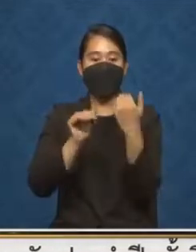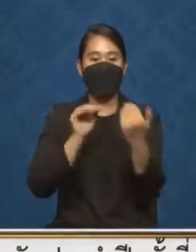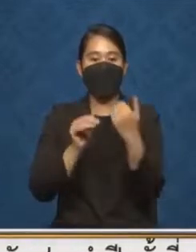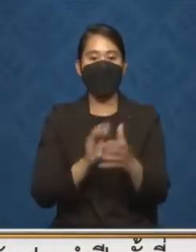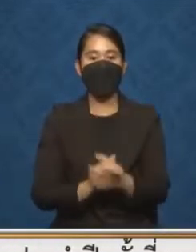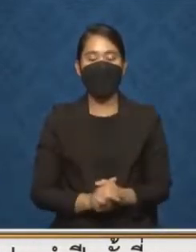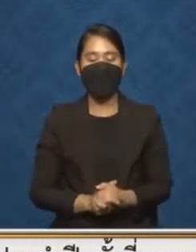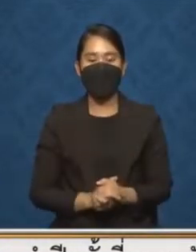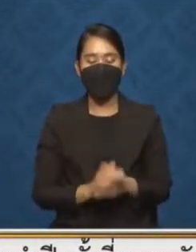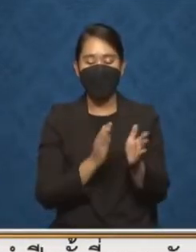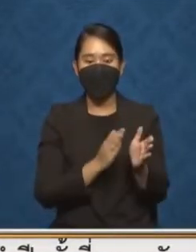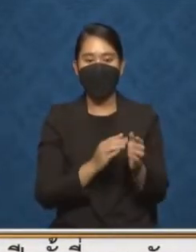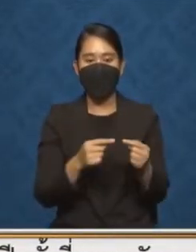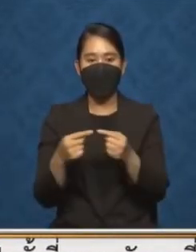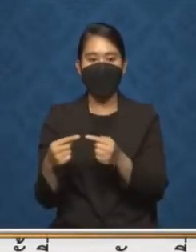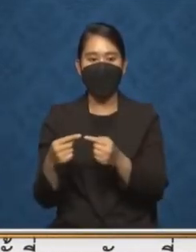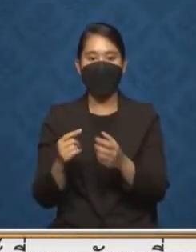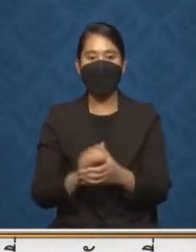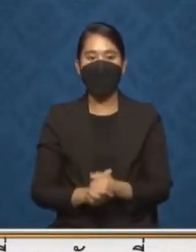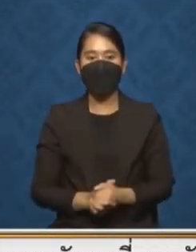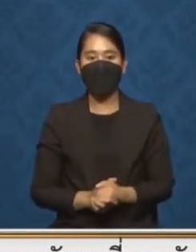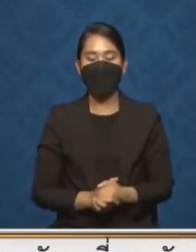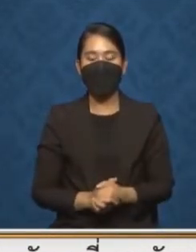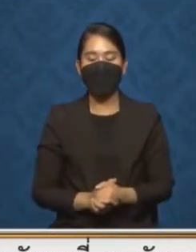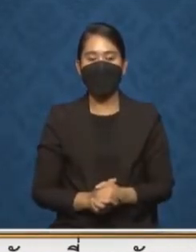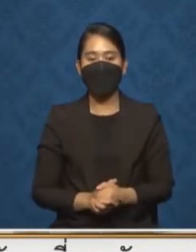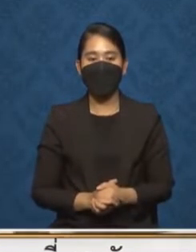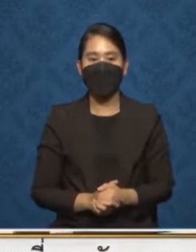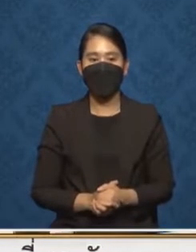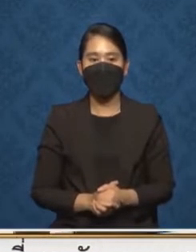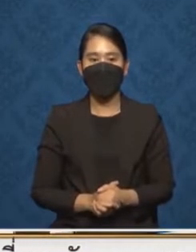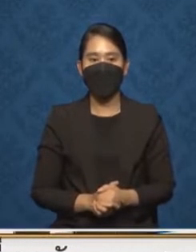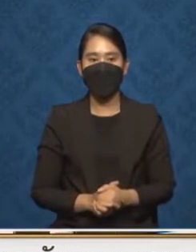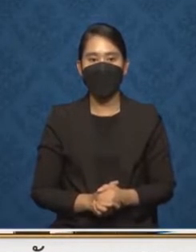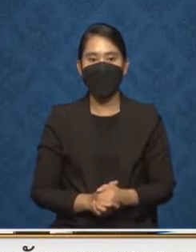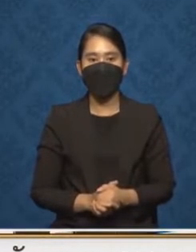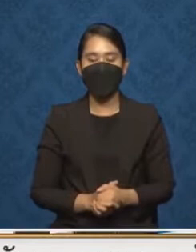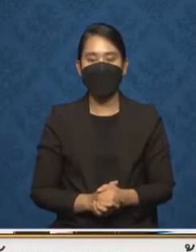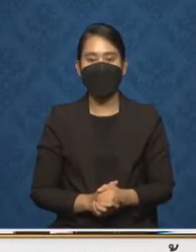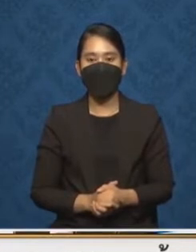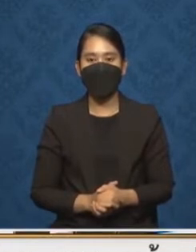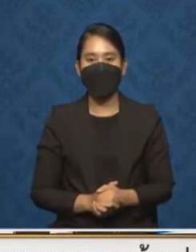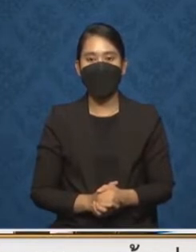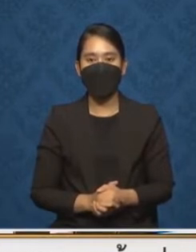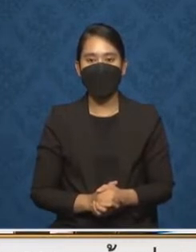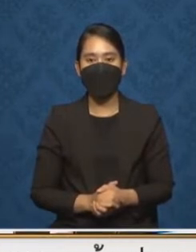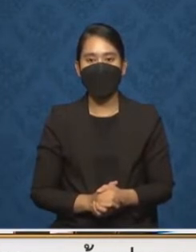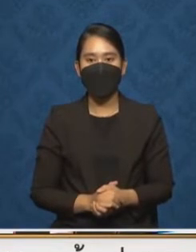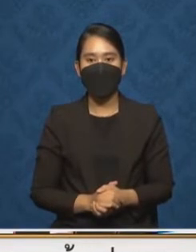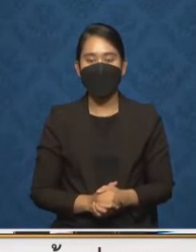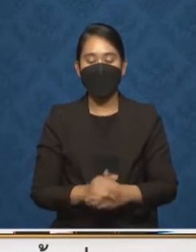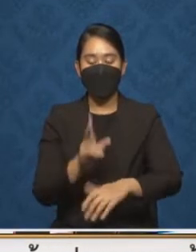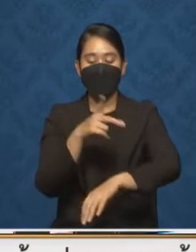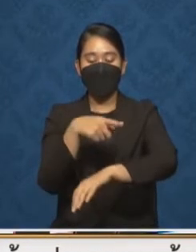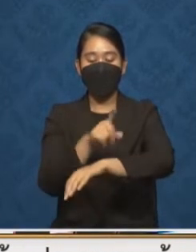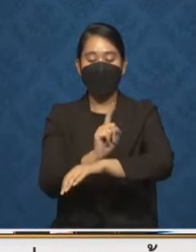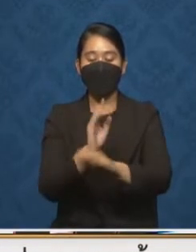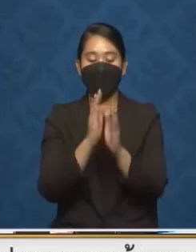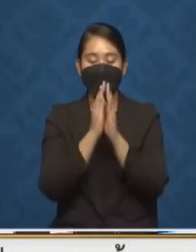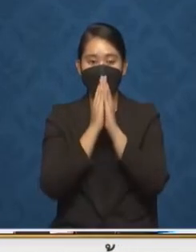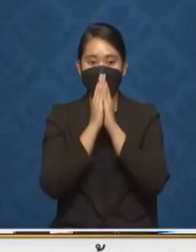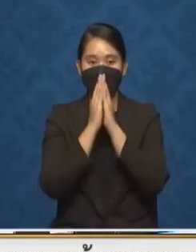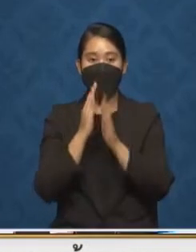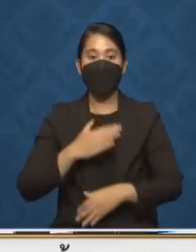ตับไปก Newtonาคอนเขียวข้องครับครับกับเรีนทานประถานที่ขะรอบ